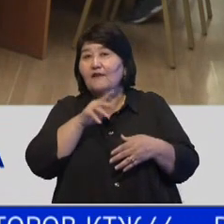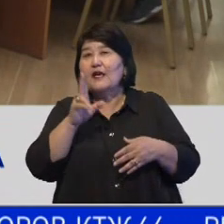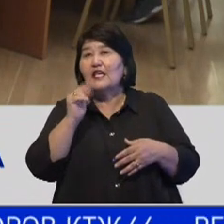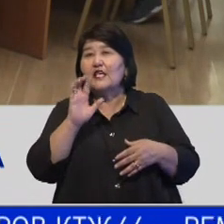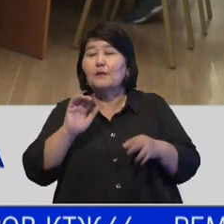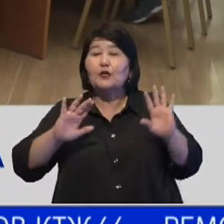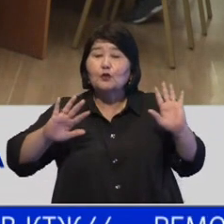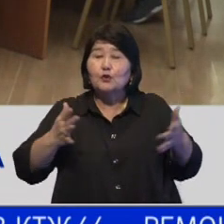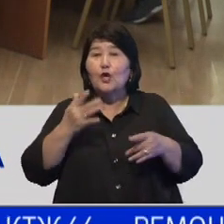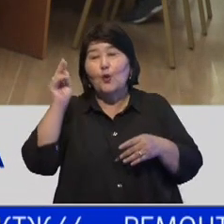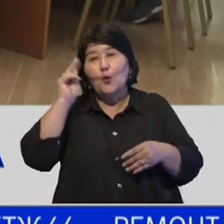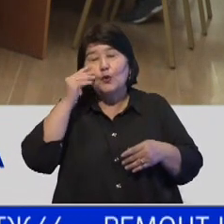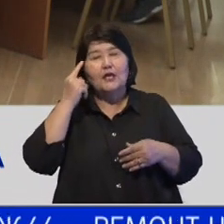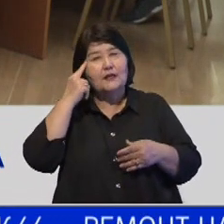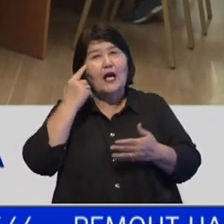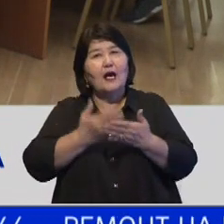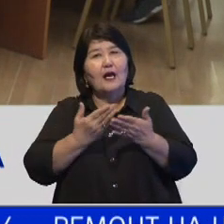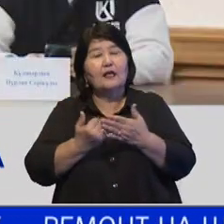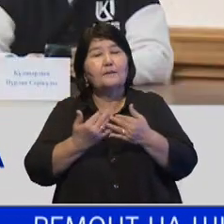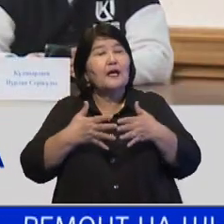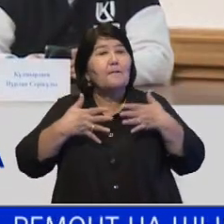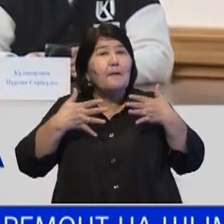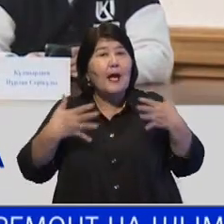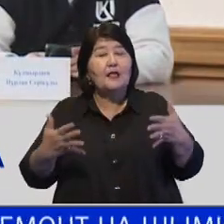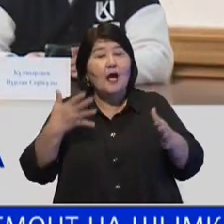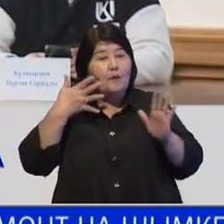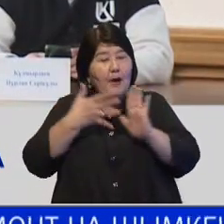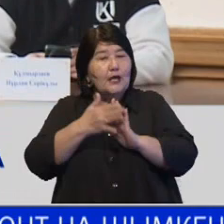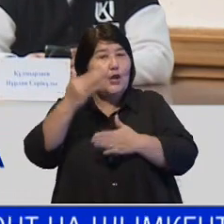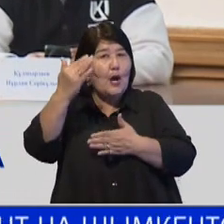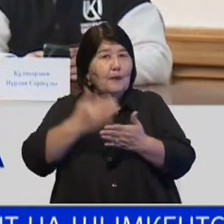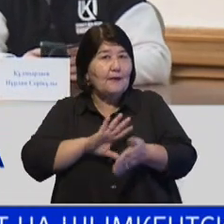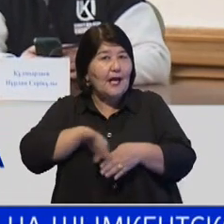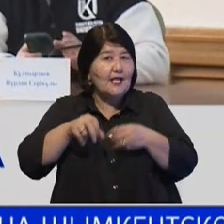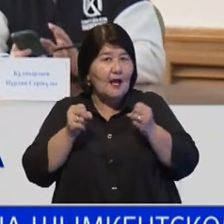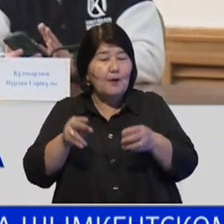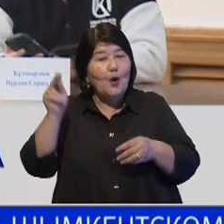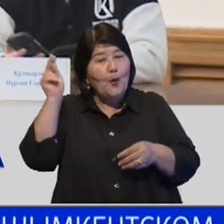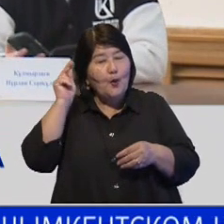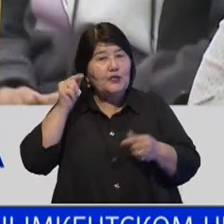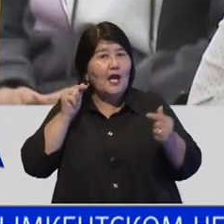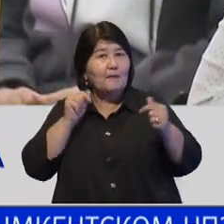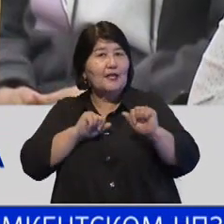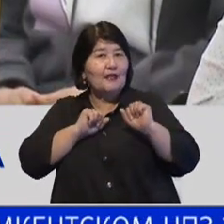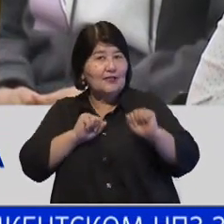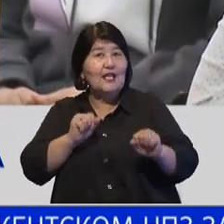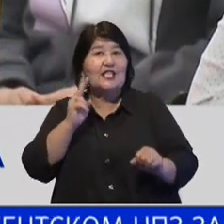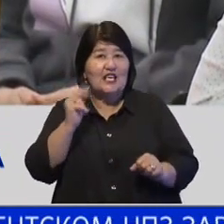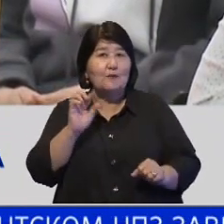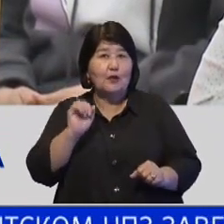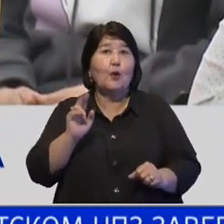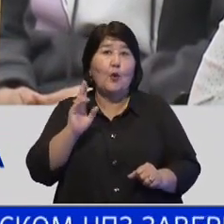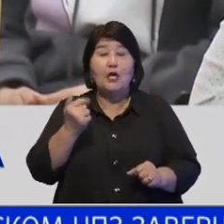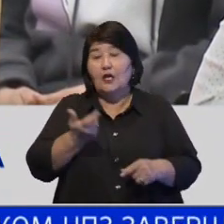Кибер Приключения учатся ориентироваться в киберпространстве познают кибербезопасности учится противостоять кибербуллингу что